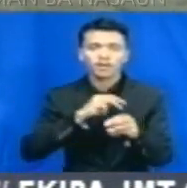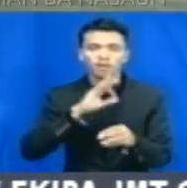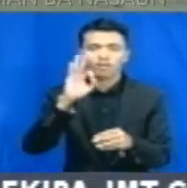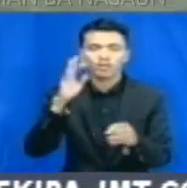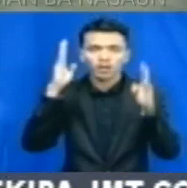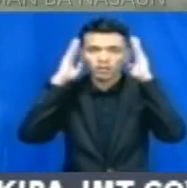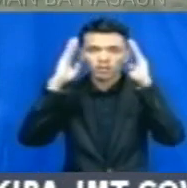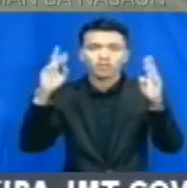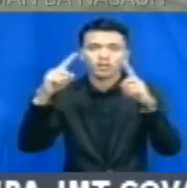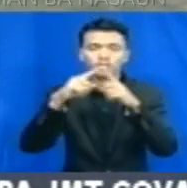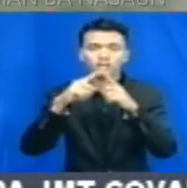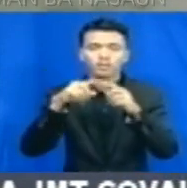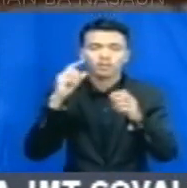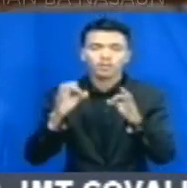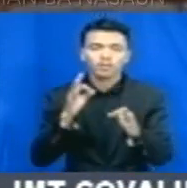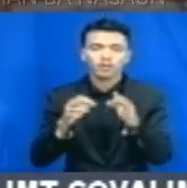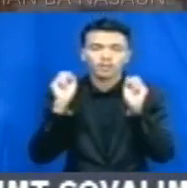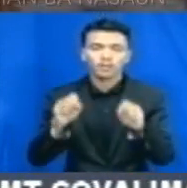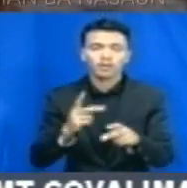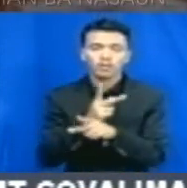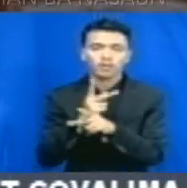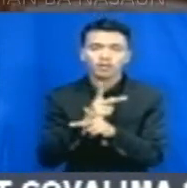no ne bel halo prevensaun.